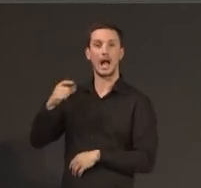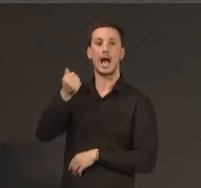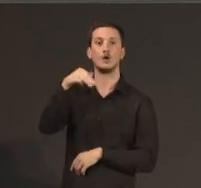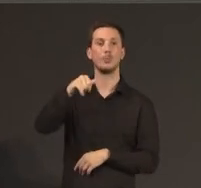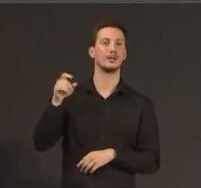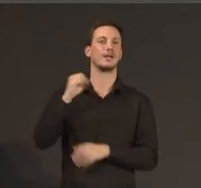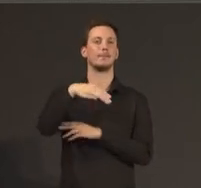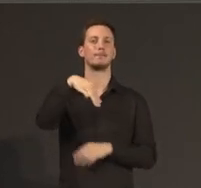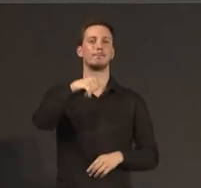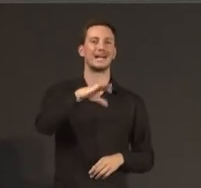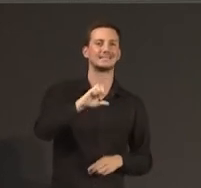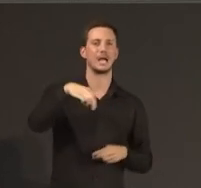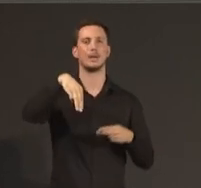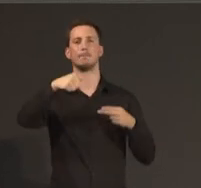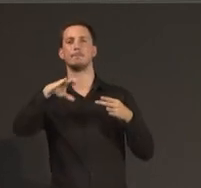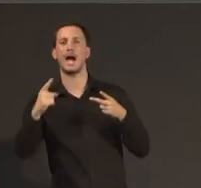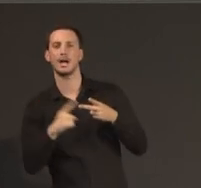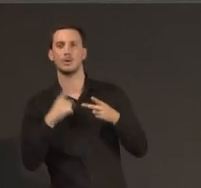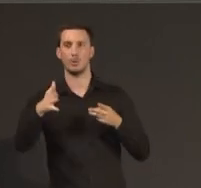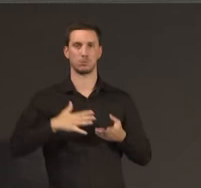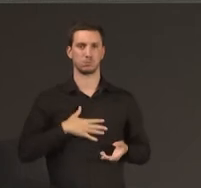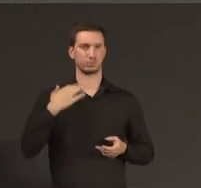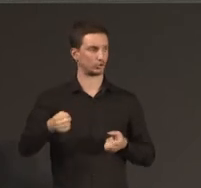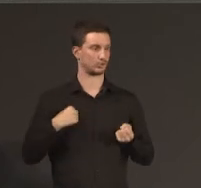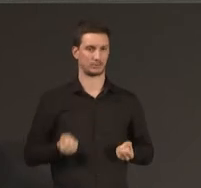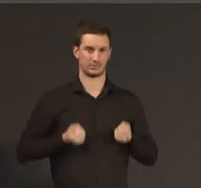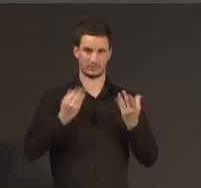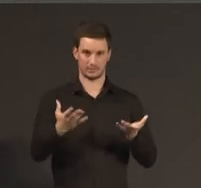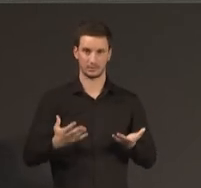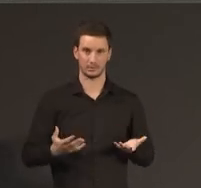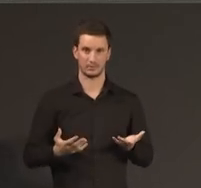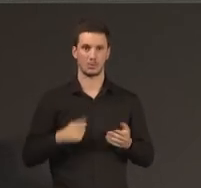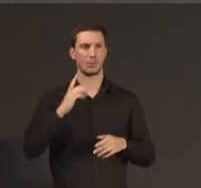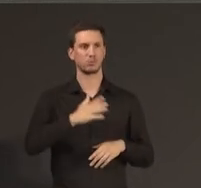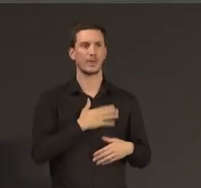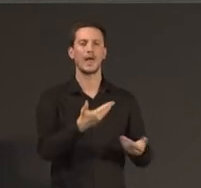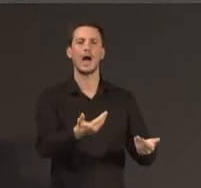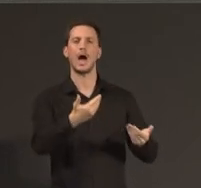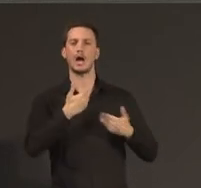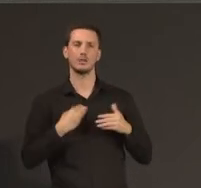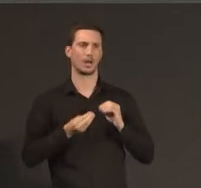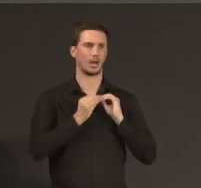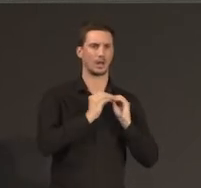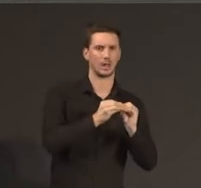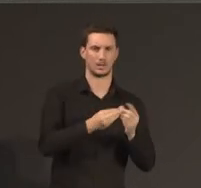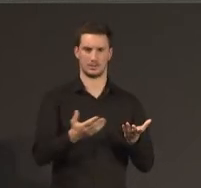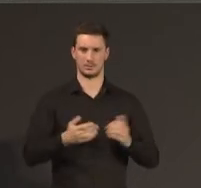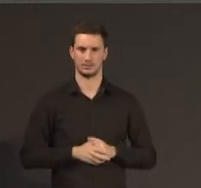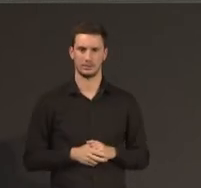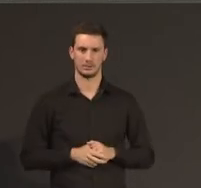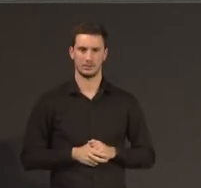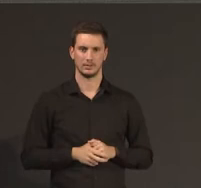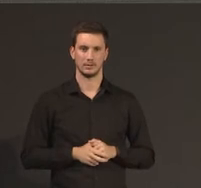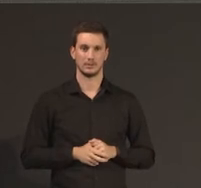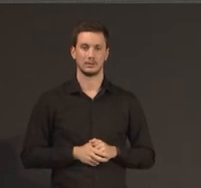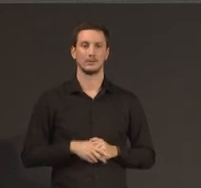Mercè, el Marc, altres alumni que han fet possible aquest acte, no? Ens podeu ajudar molt i podeu contribuir molt. I